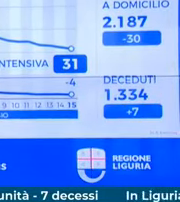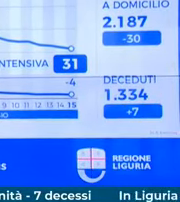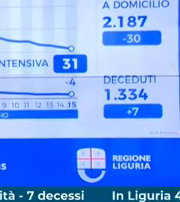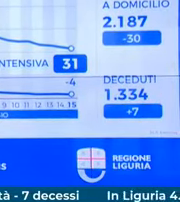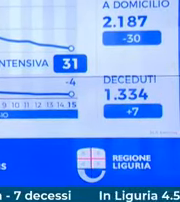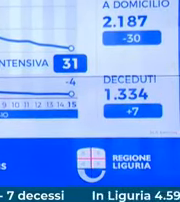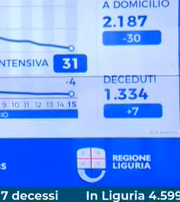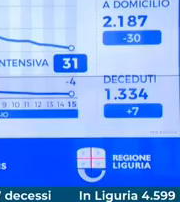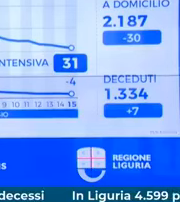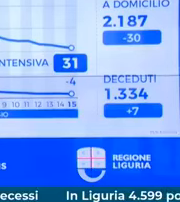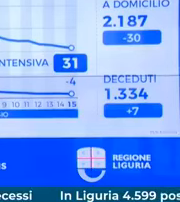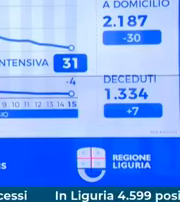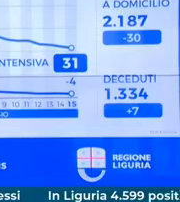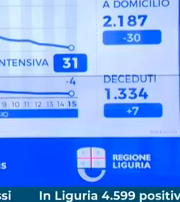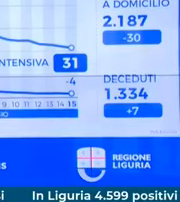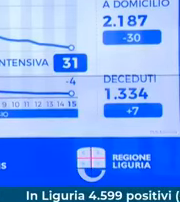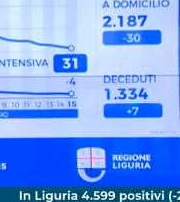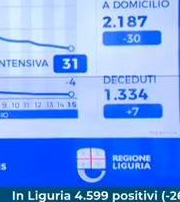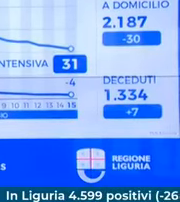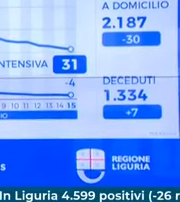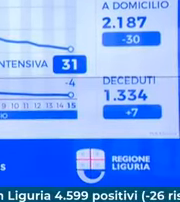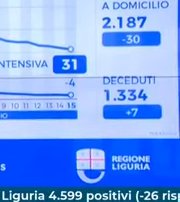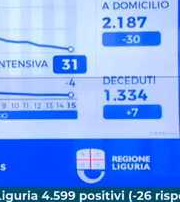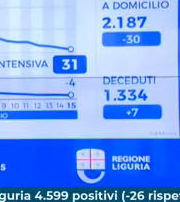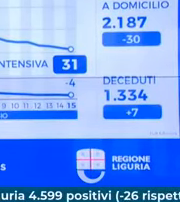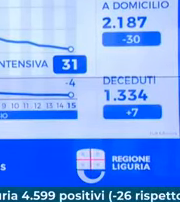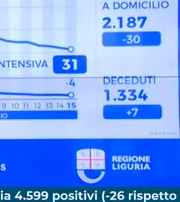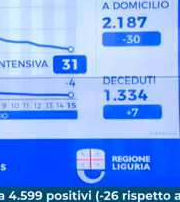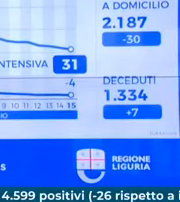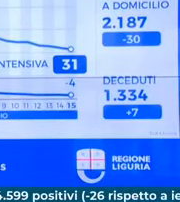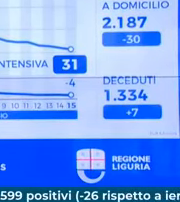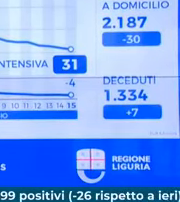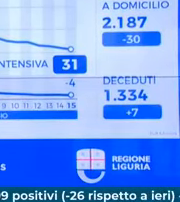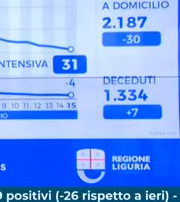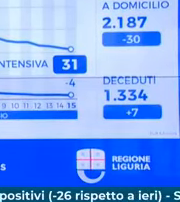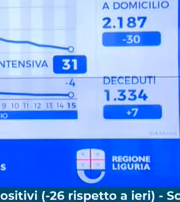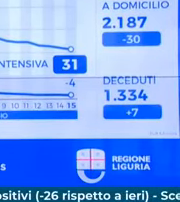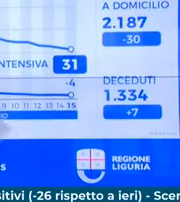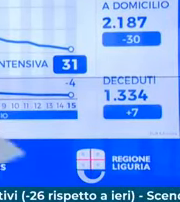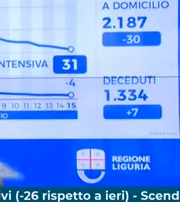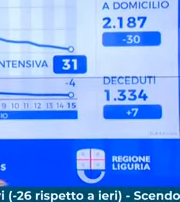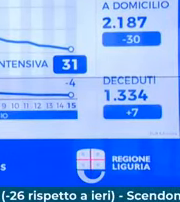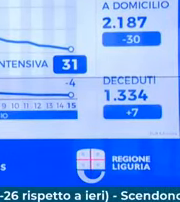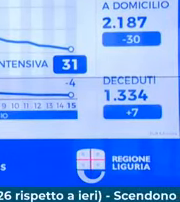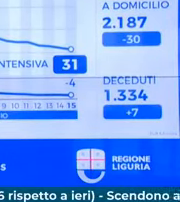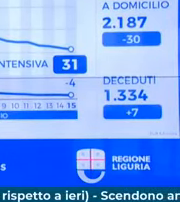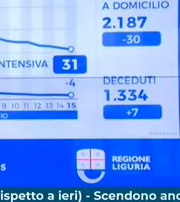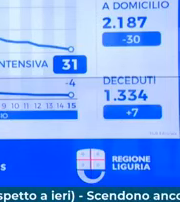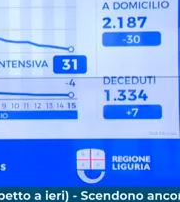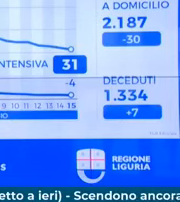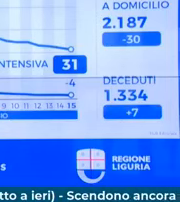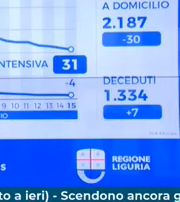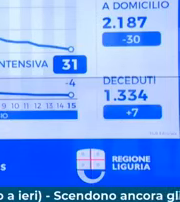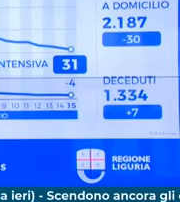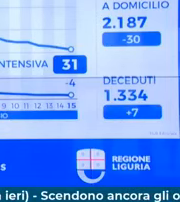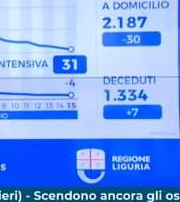sono 48 i ricoverati, 6 terapie intensive, calano di 7 unità.